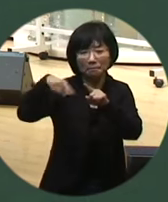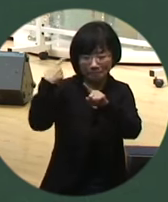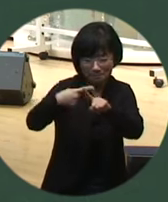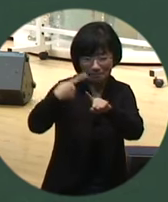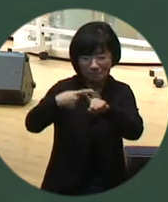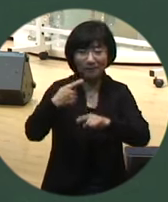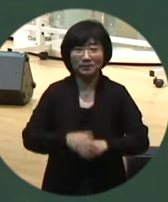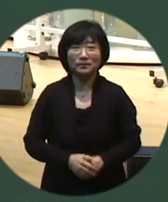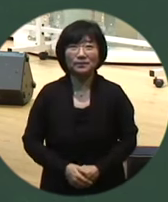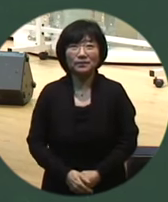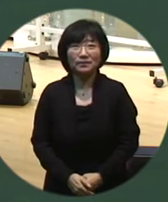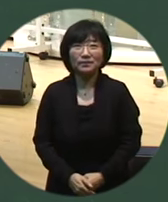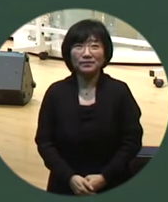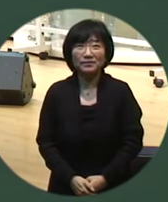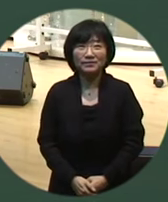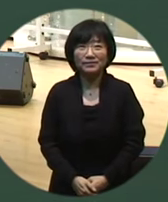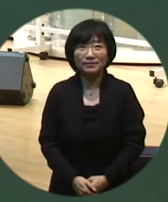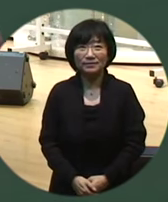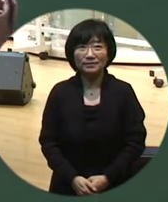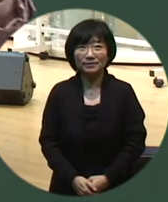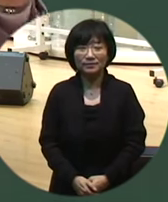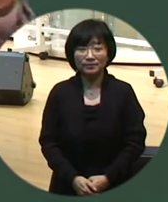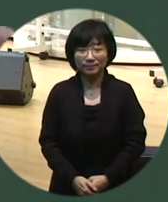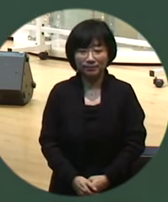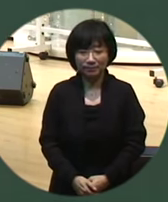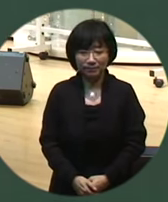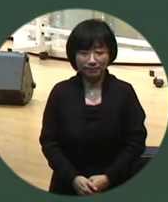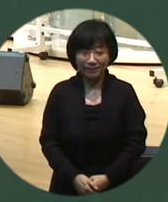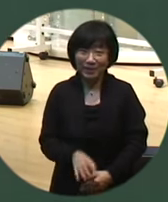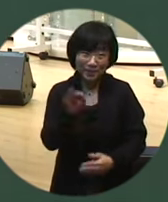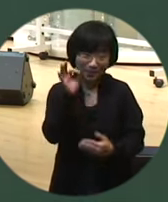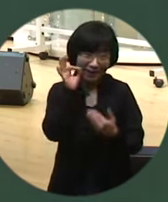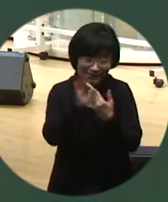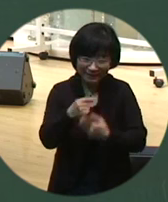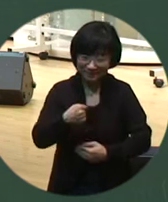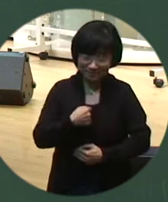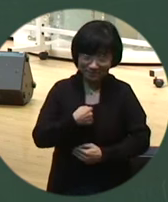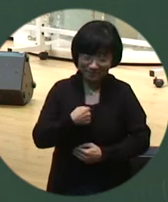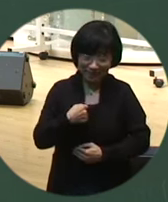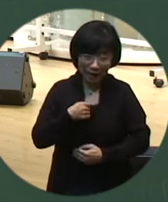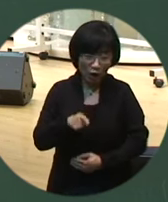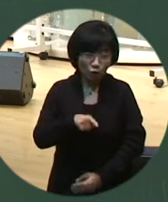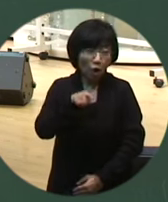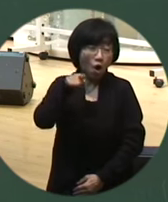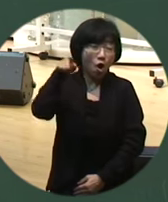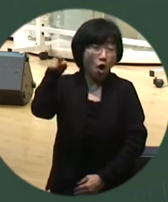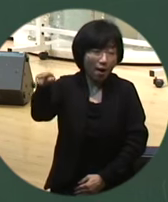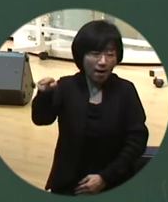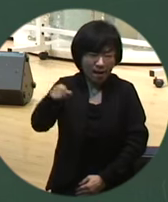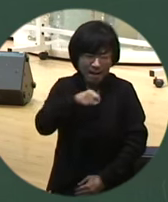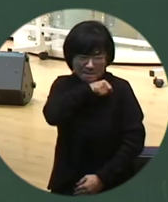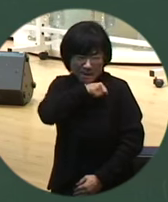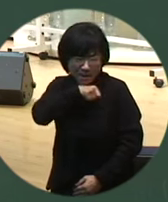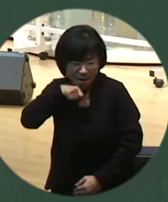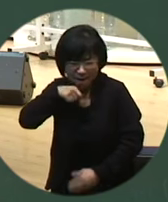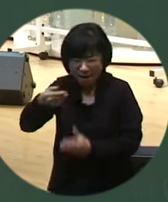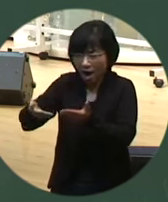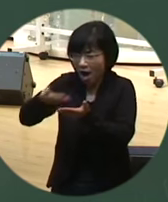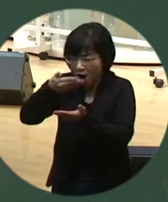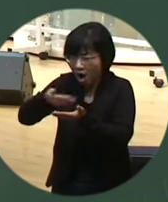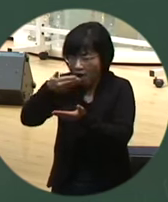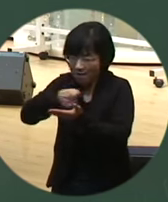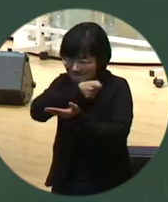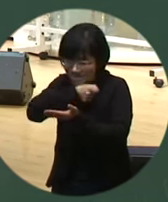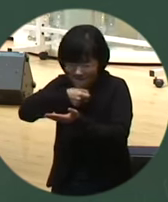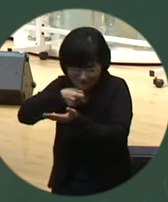of evangelism. 자, 제가 어디 가서 맛있는 음식을 먹으면요. If I go somewhere and I